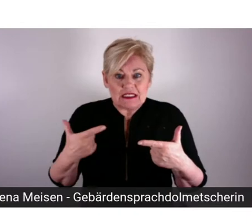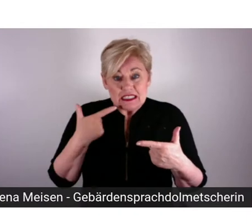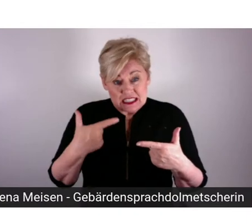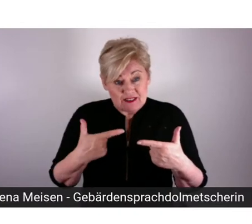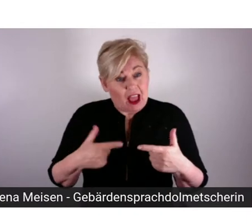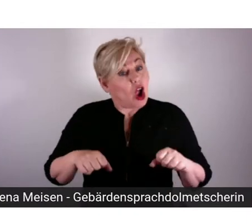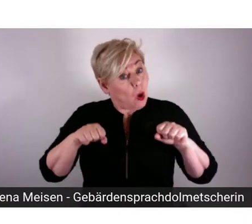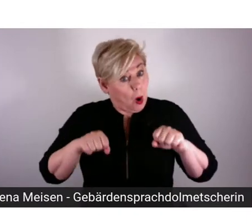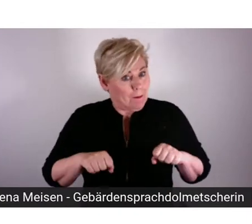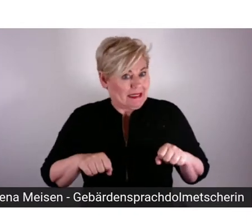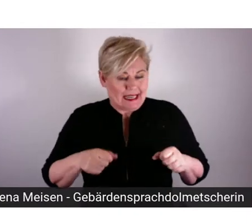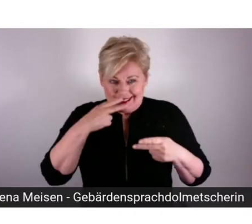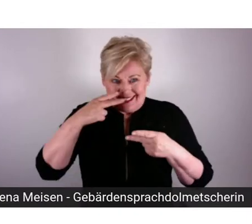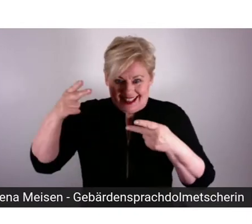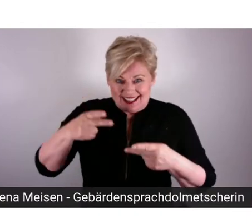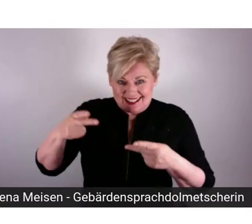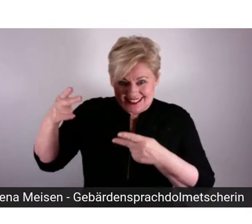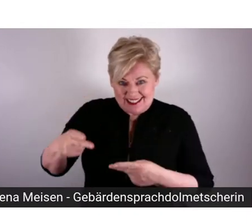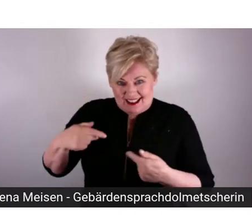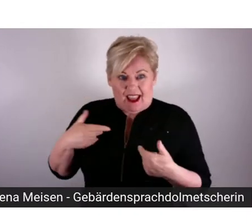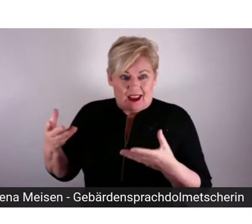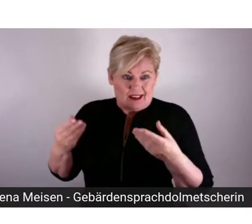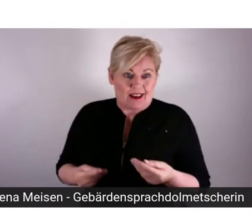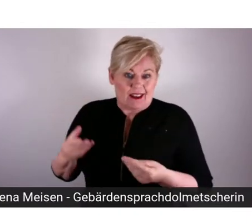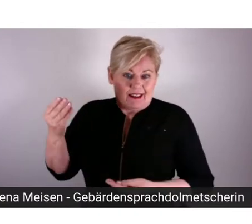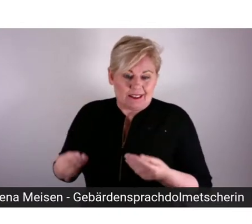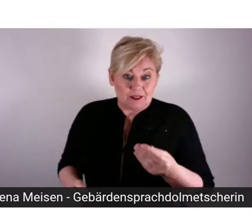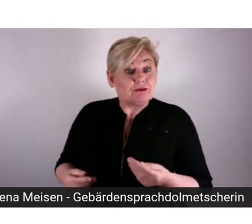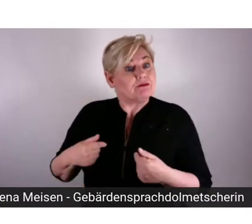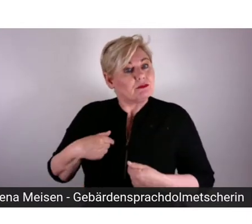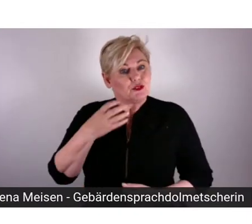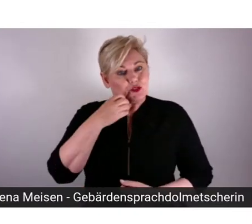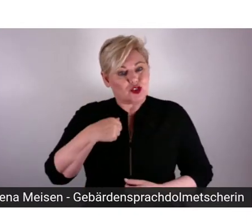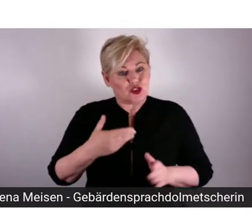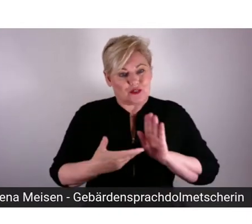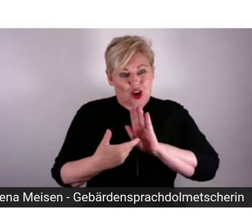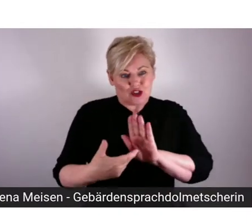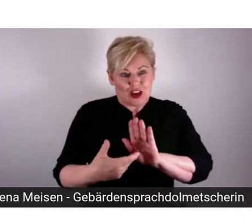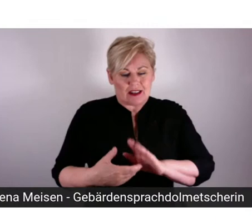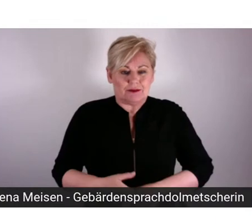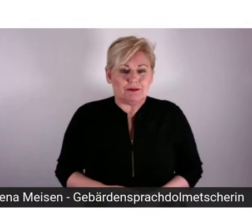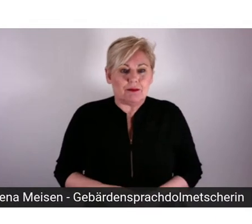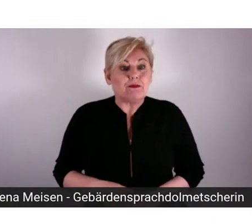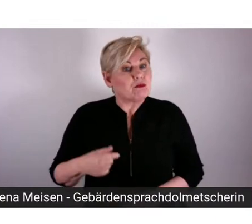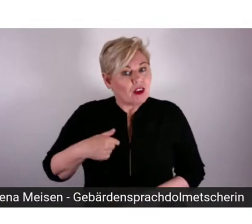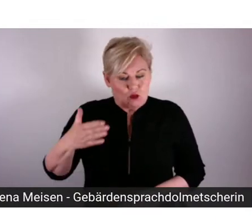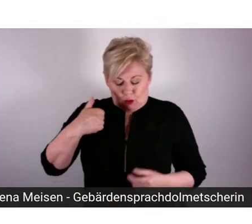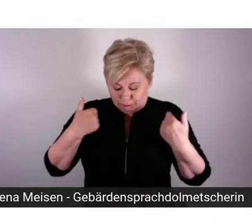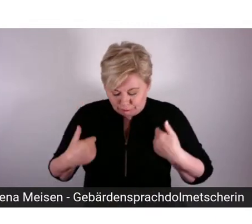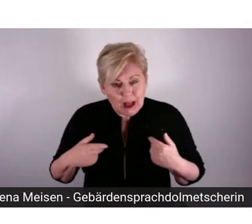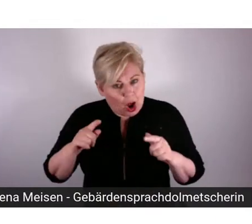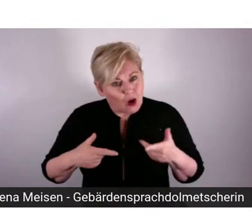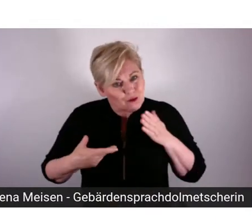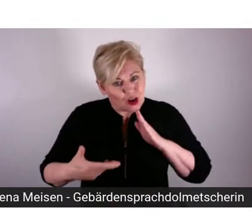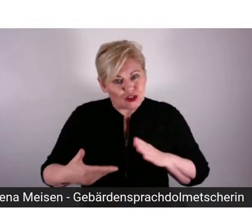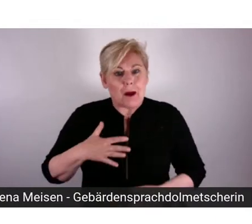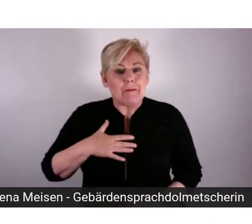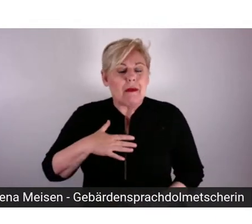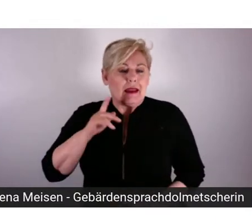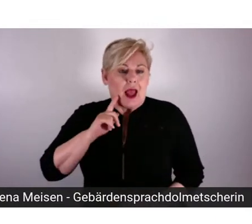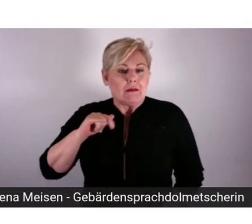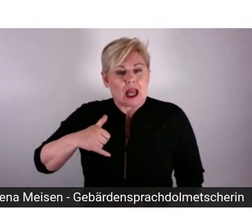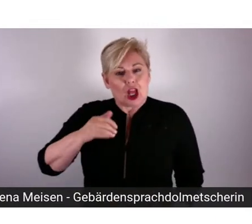kompetente Gäste haben wir uns eingeladen und die möchte ich gerne vorstellen. Vorher stelle ich mich noch vor. Mein Name ist Joachim